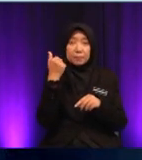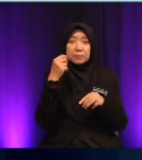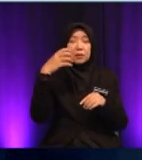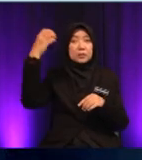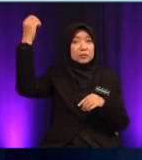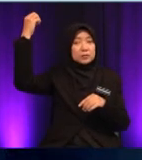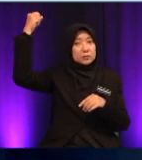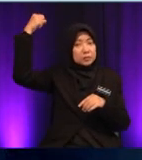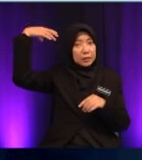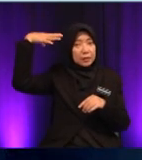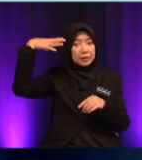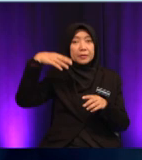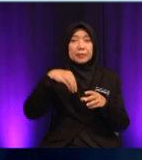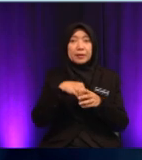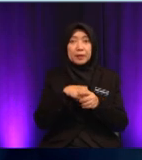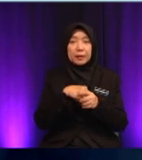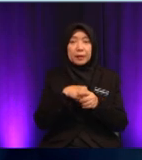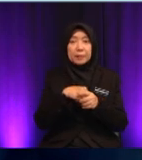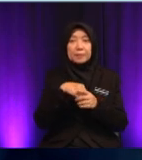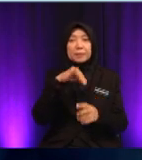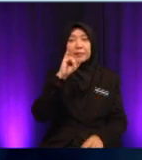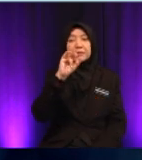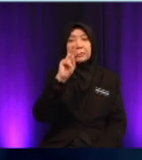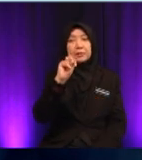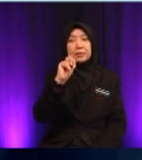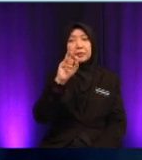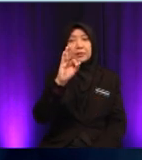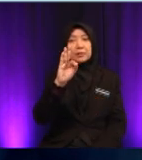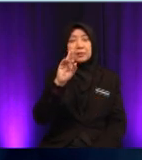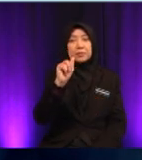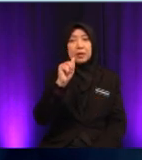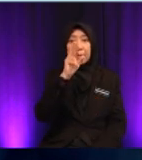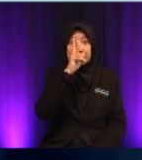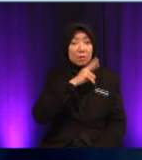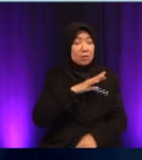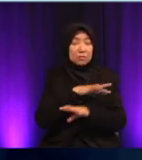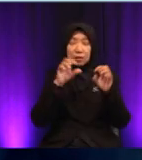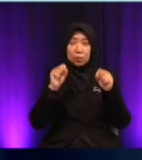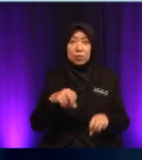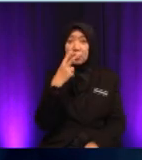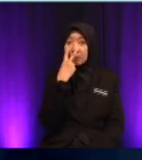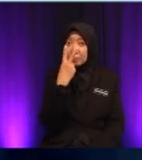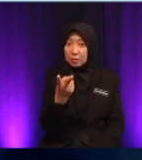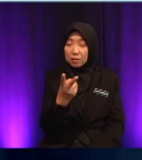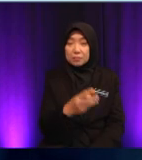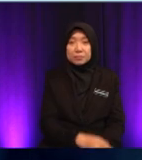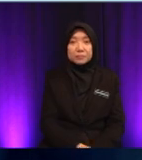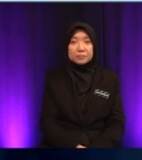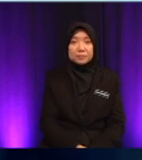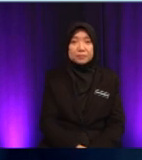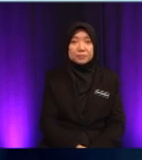sinarnya dihasilkan dalam lingkungan inframerah inframerah ini cahaya yang bukan kita boleh nampak Oke Mari kita